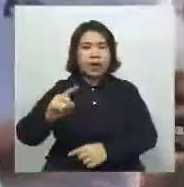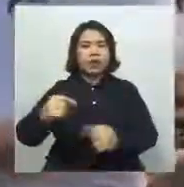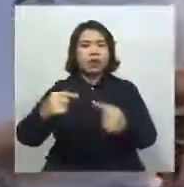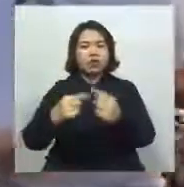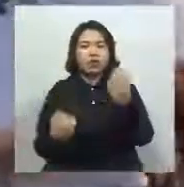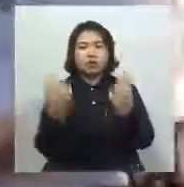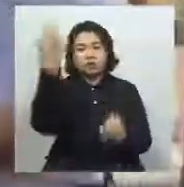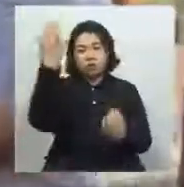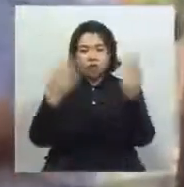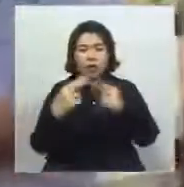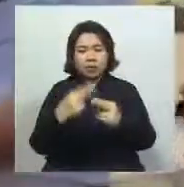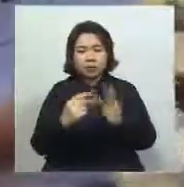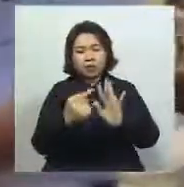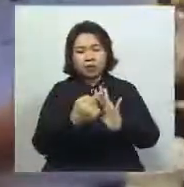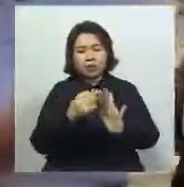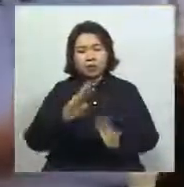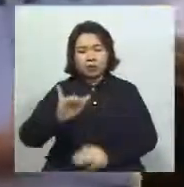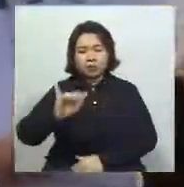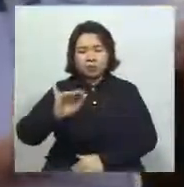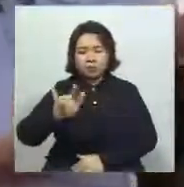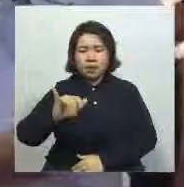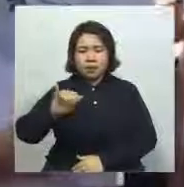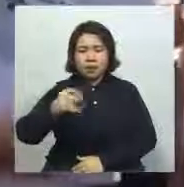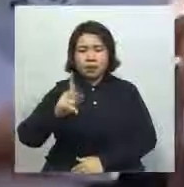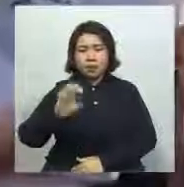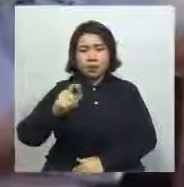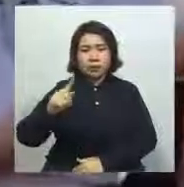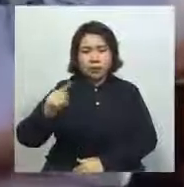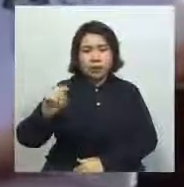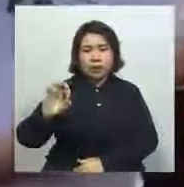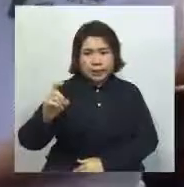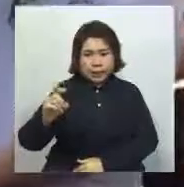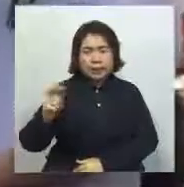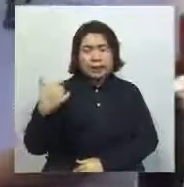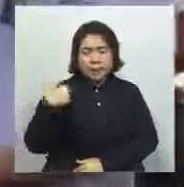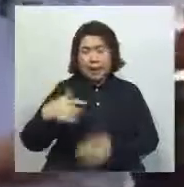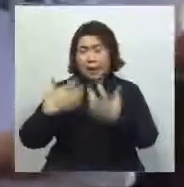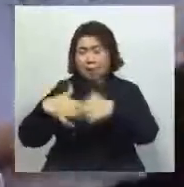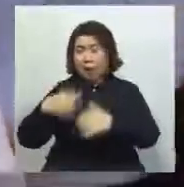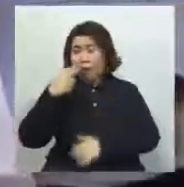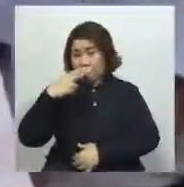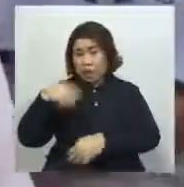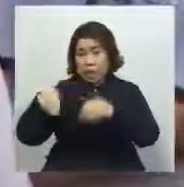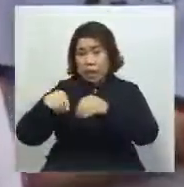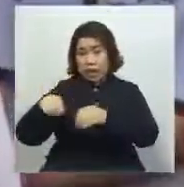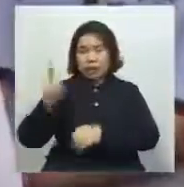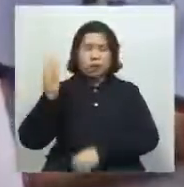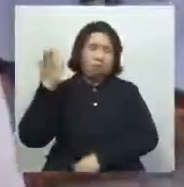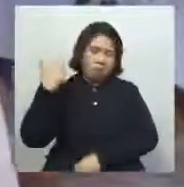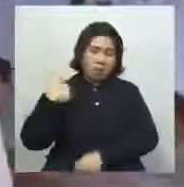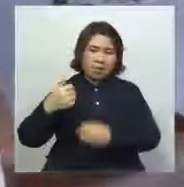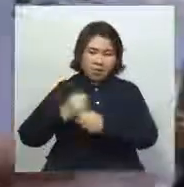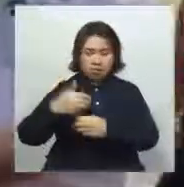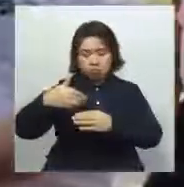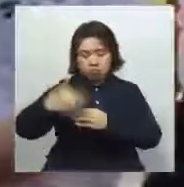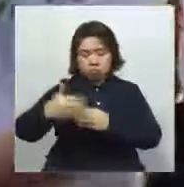าสวนป่าเบญจกิตินะครับซึ่งอยู่ภายในพื้นที่ของโรงงานยาสูบเดิมบริเวณที่จะสร้างสวนป่าระยะที่2แล้วก็ระยะที่3